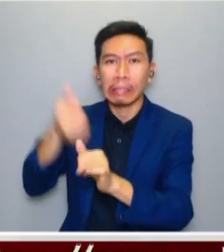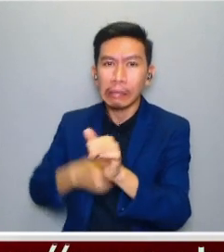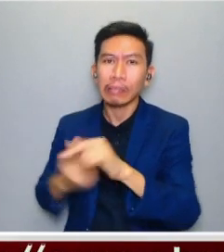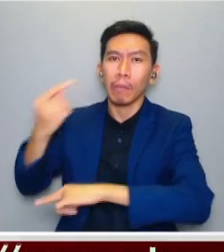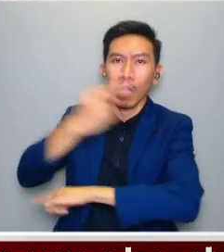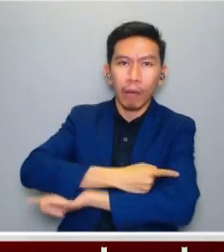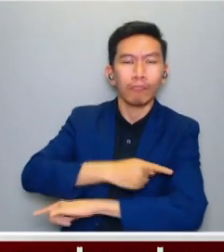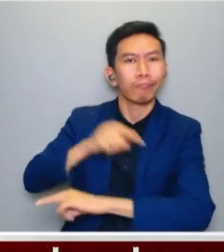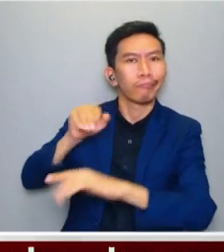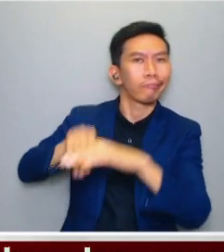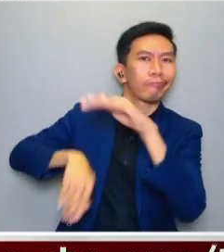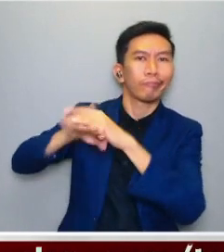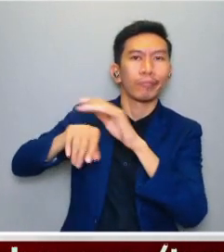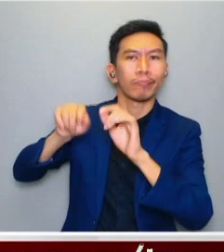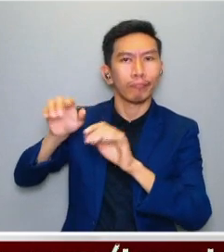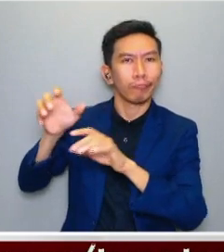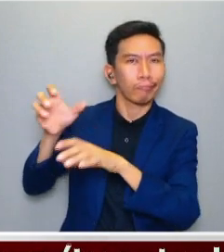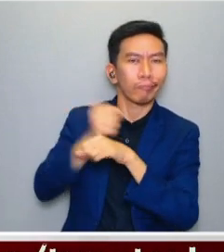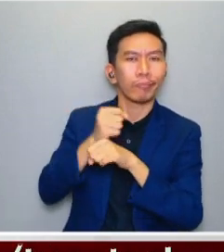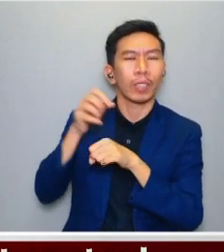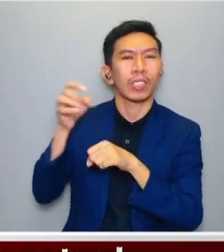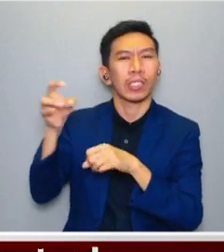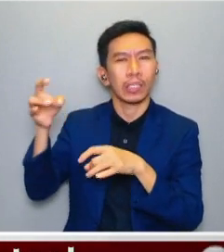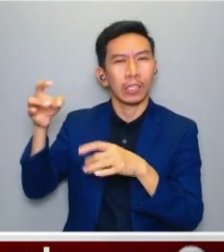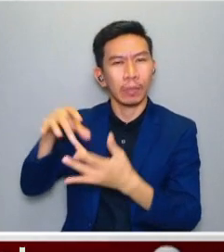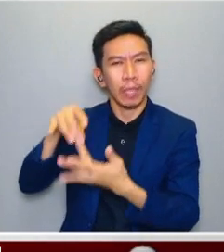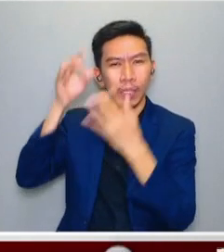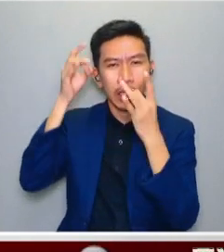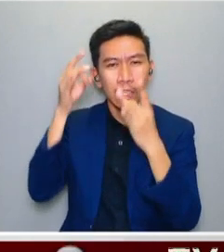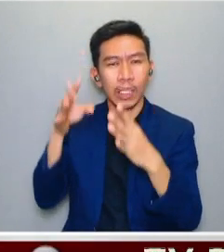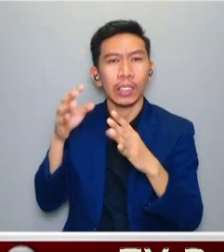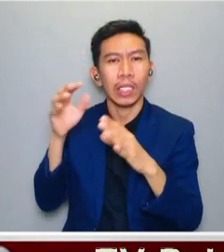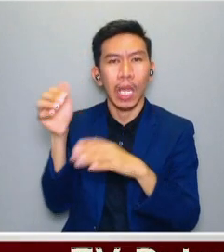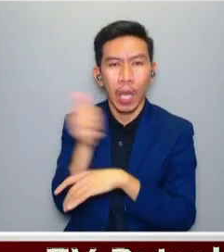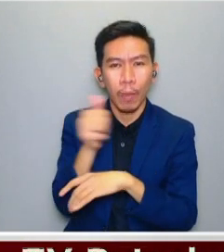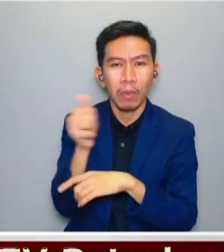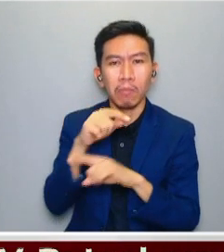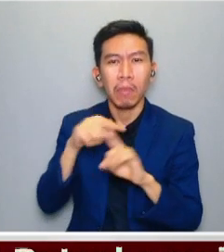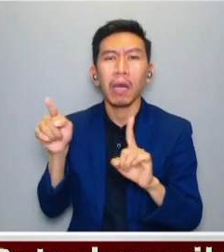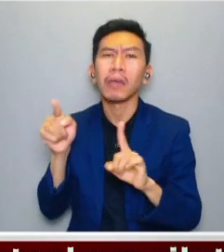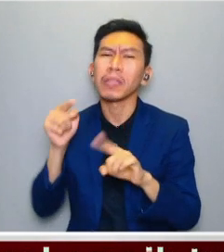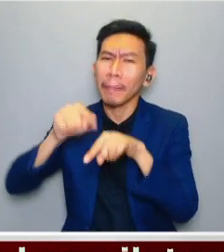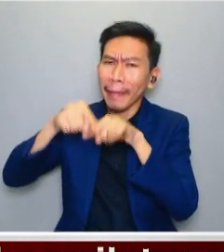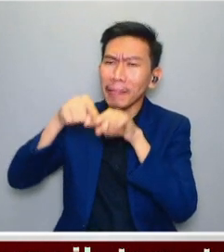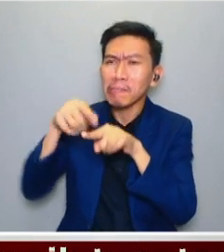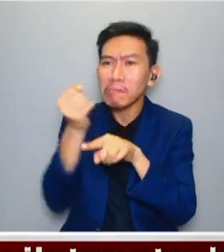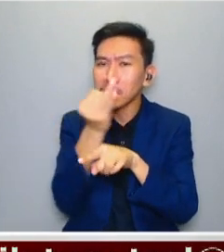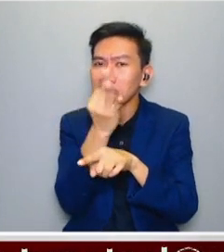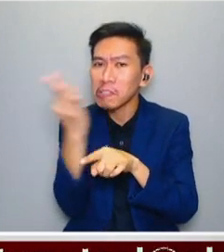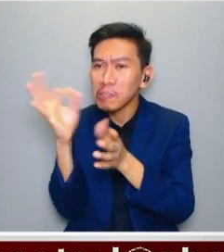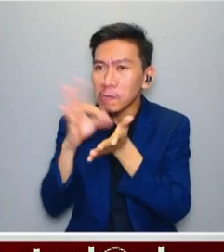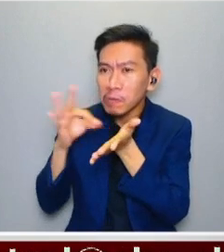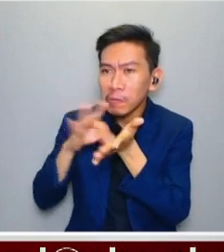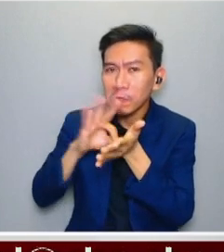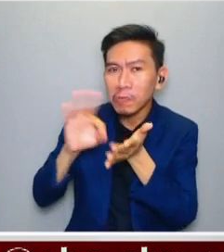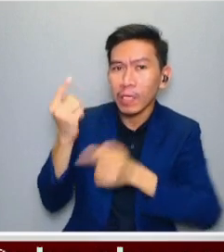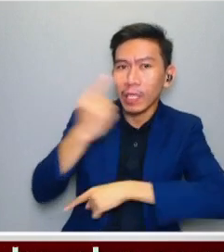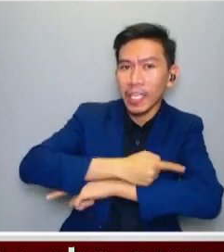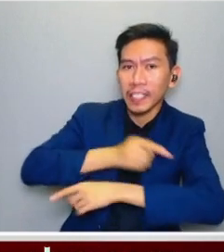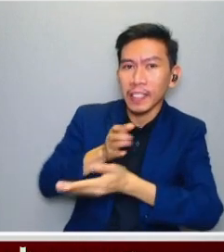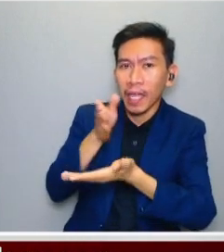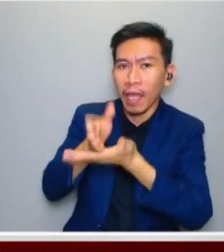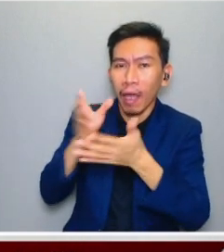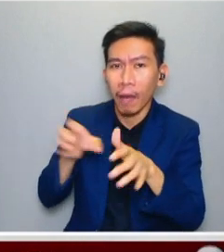makuhang special risk allowance, pero prorated o depende sa mga araw na ipinasok ng health worker. Kapag hinati